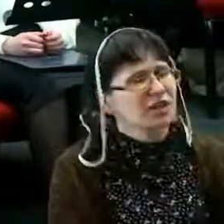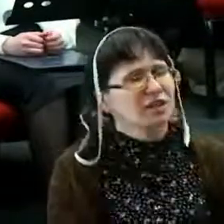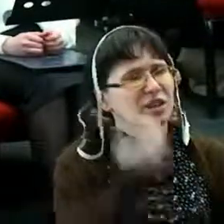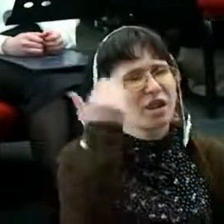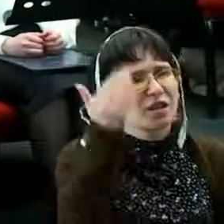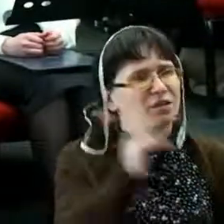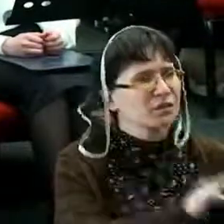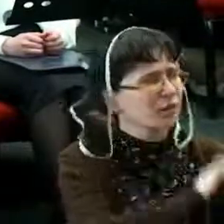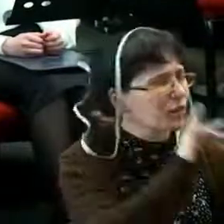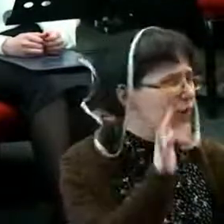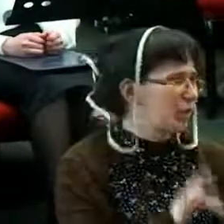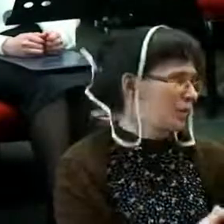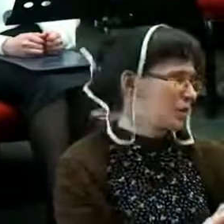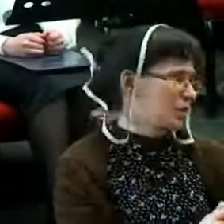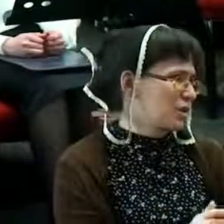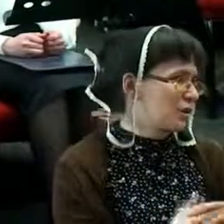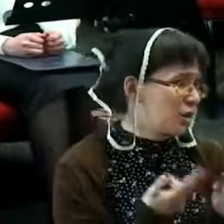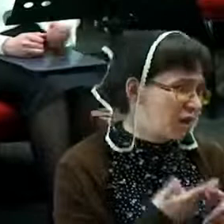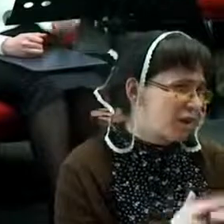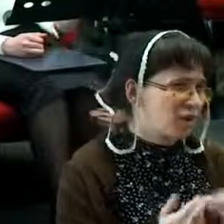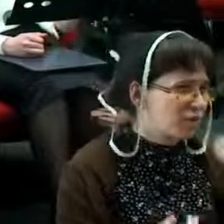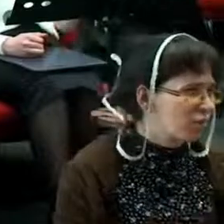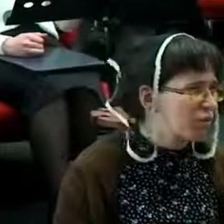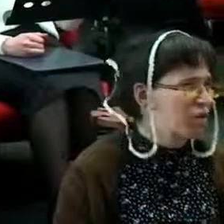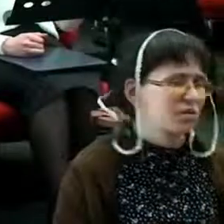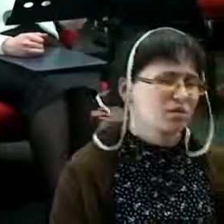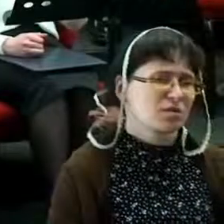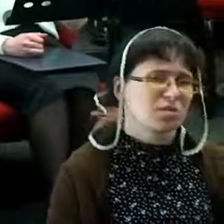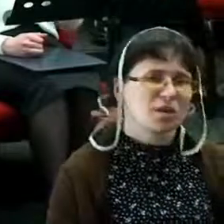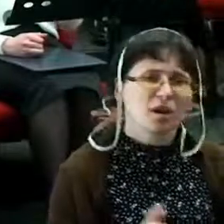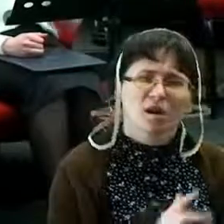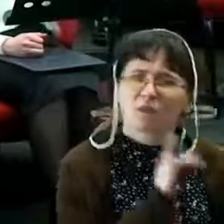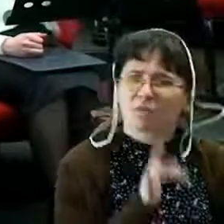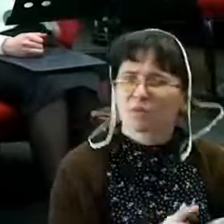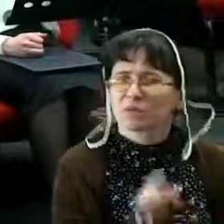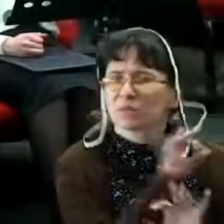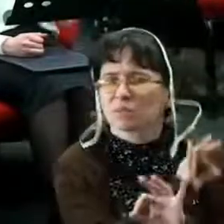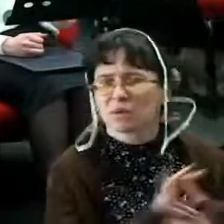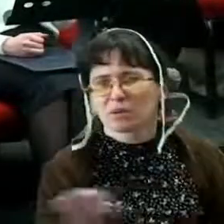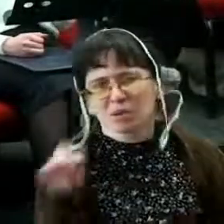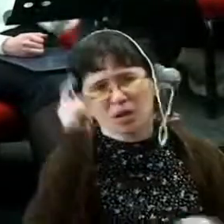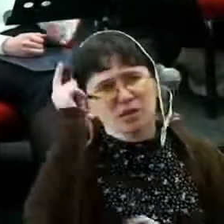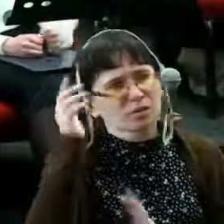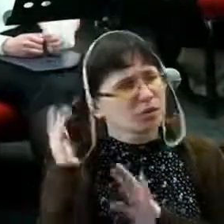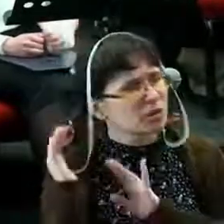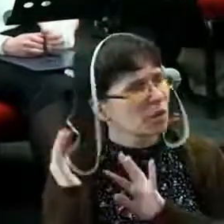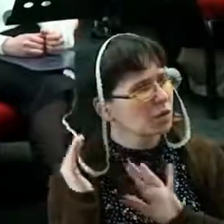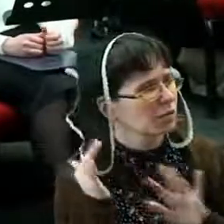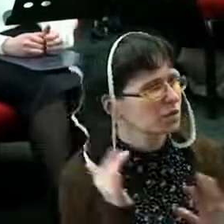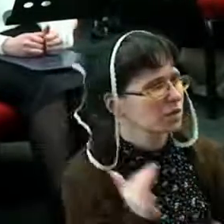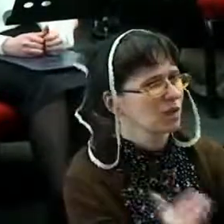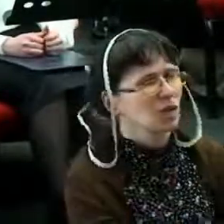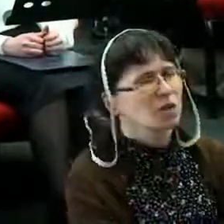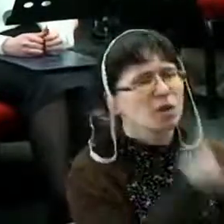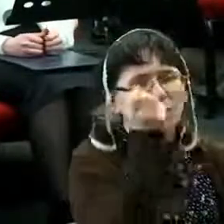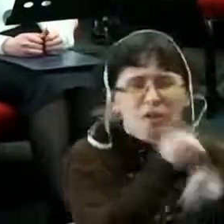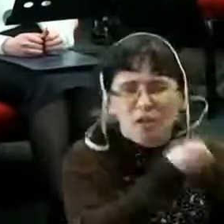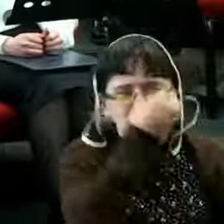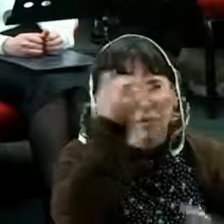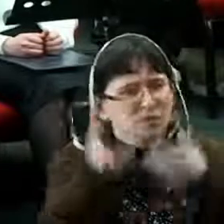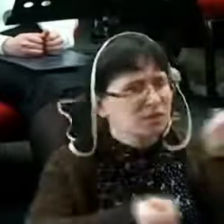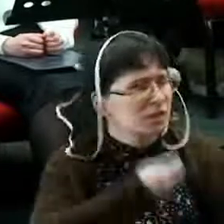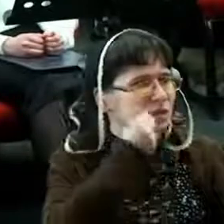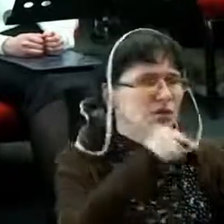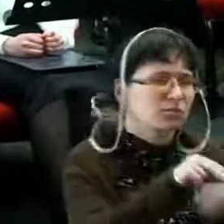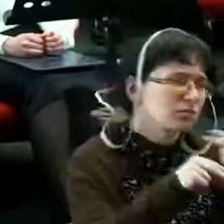місто твоє. Є місце прекрасне у райськім саду, там квіти найкращі